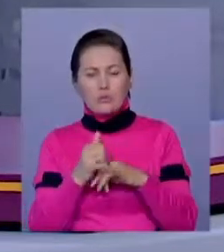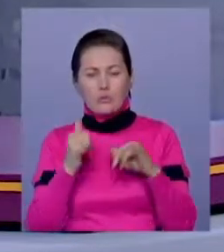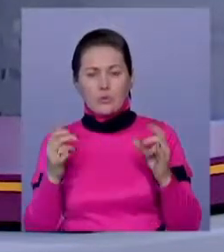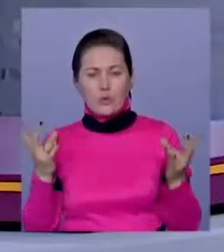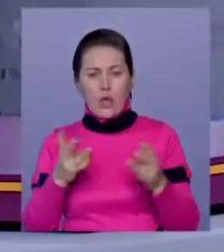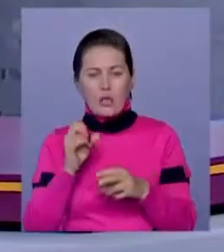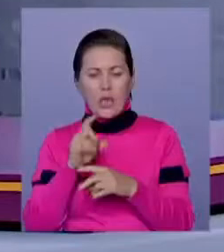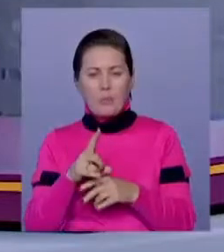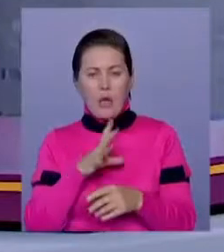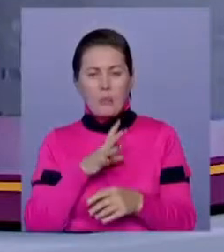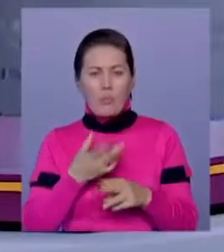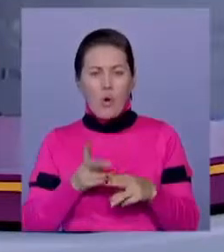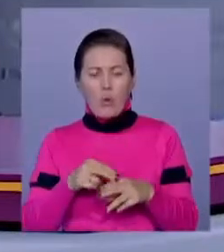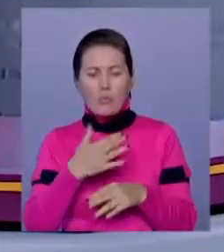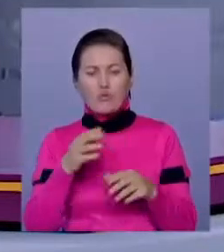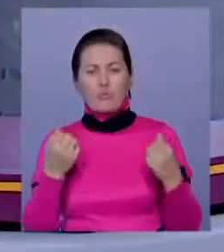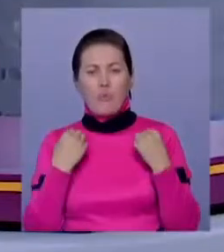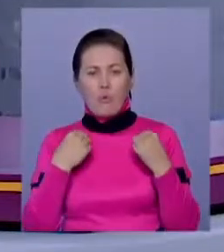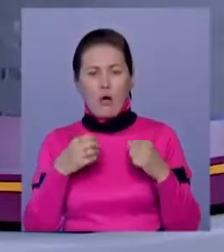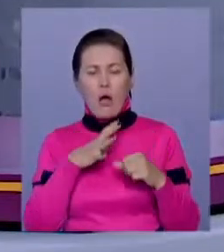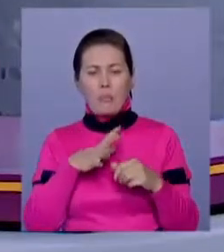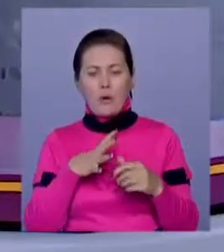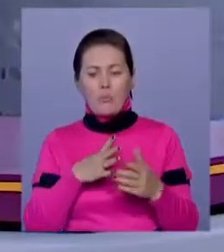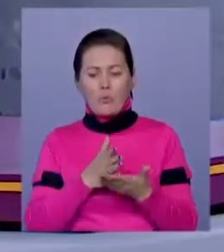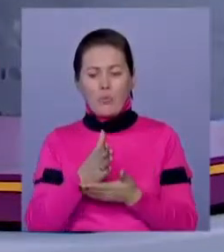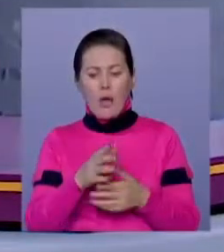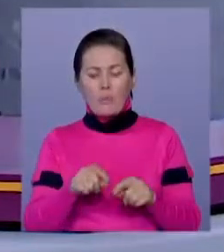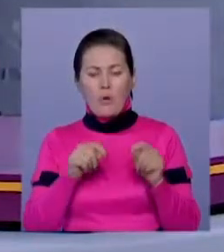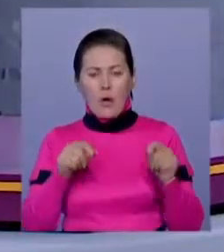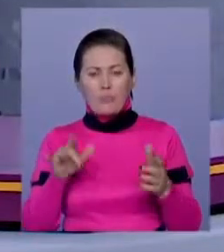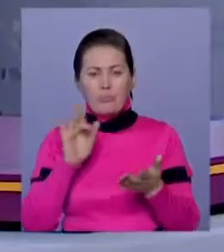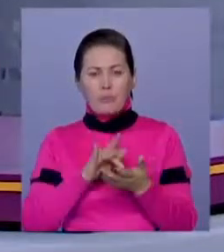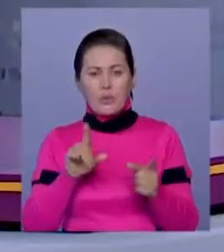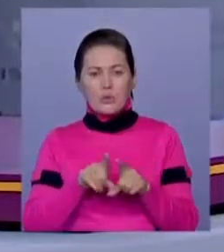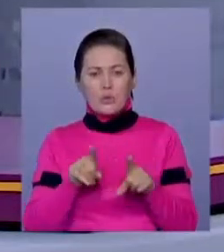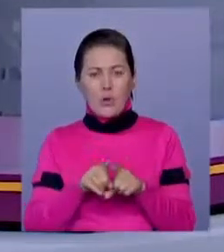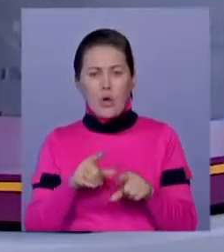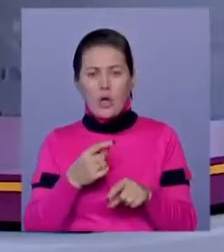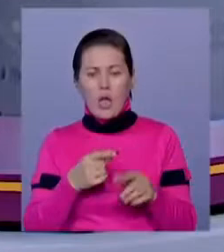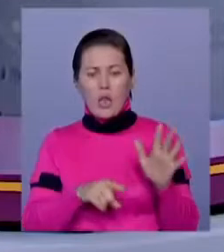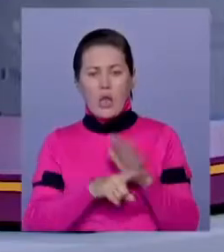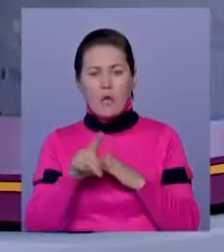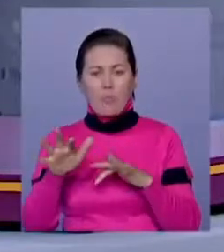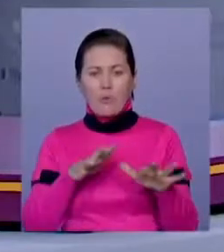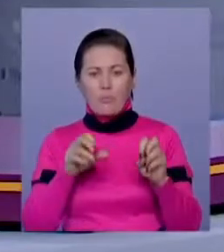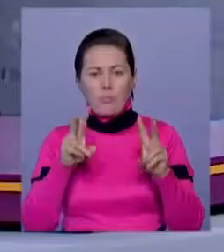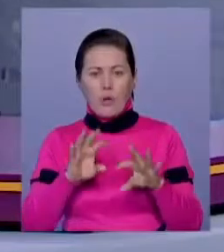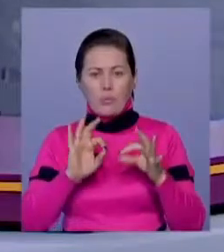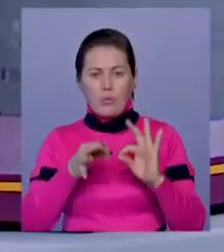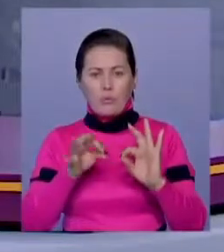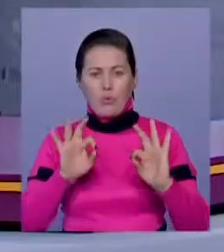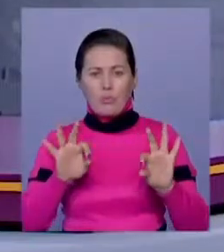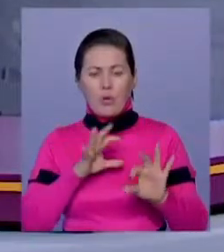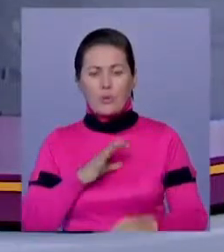қажеттігін тапсырған болатын. Бұл спорт нысаны жолдаудың аясында ашылып отырған қаладағы алғашқы кешен. Перизат Көмекбайқызы